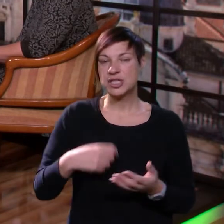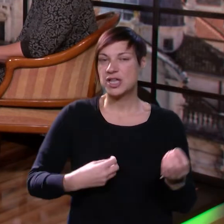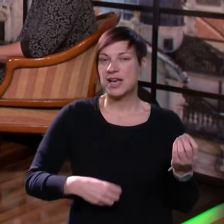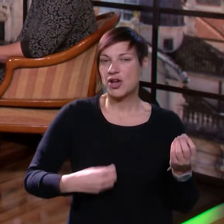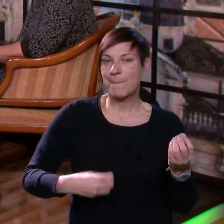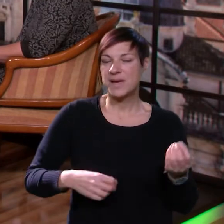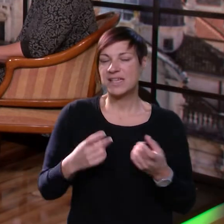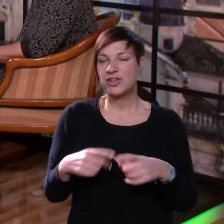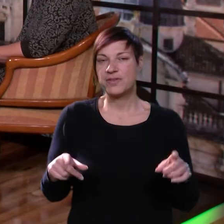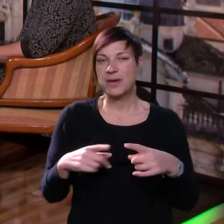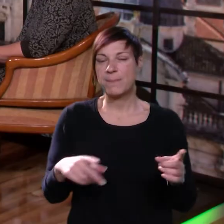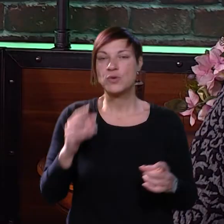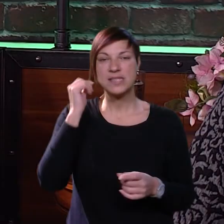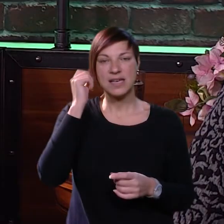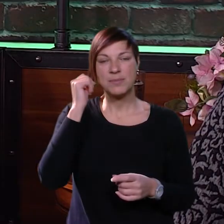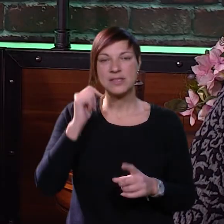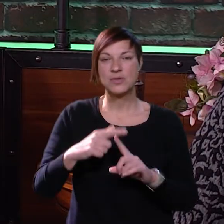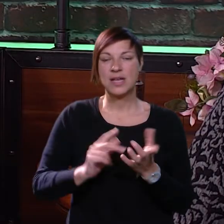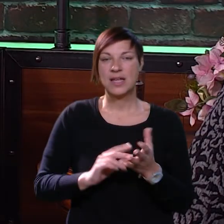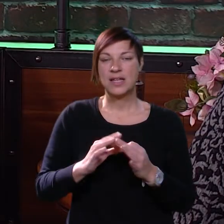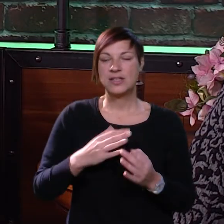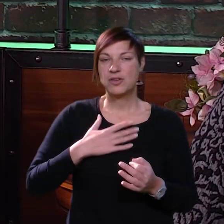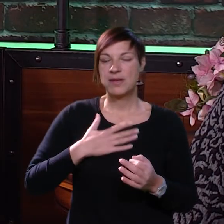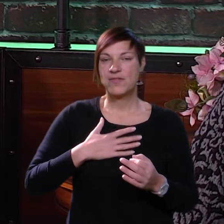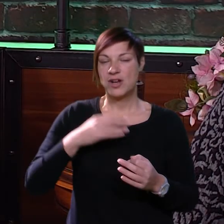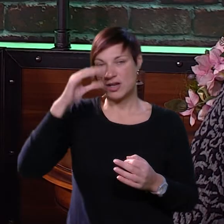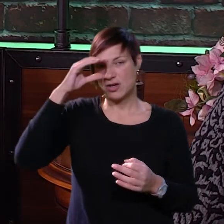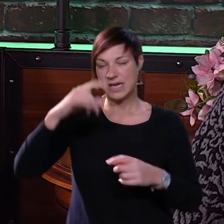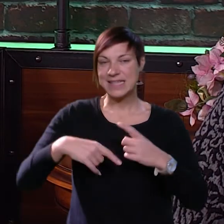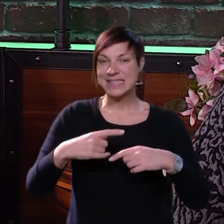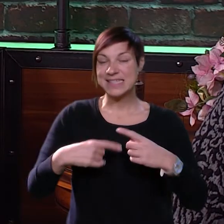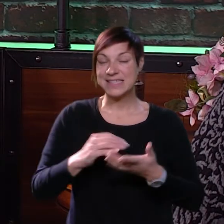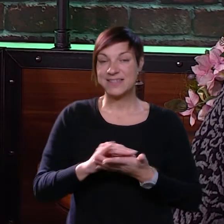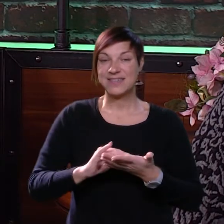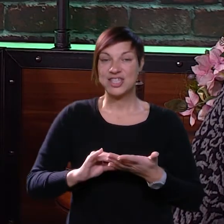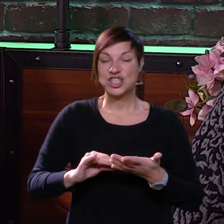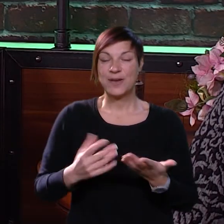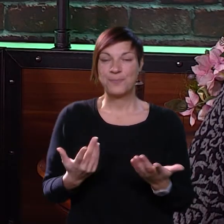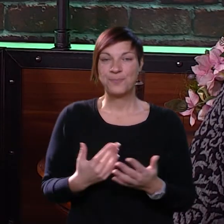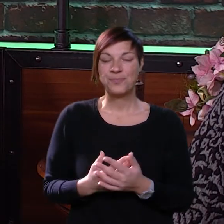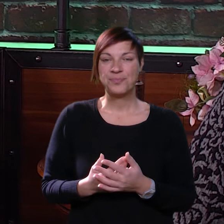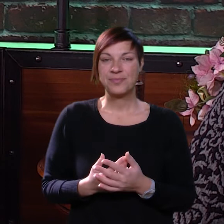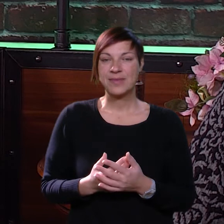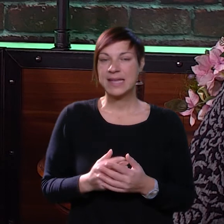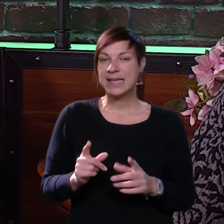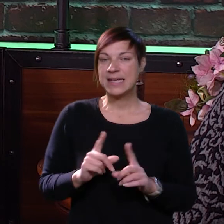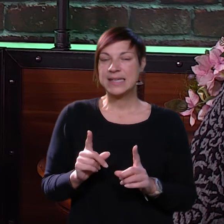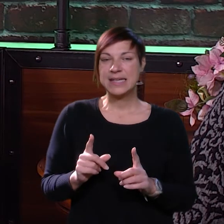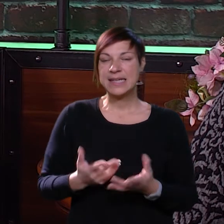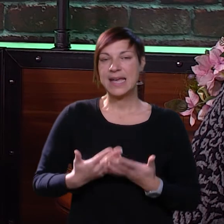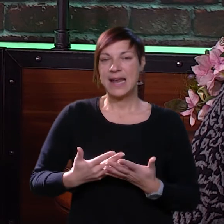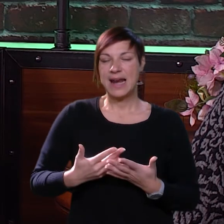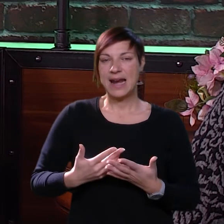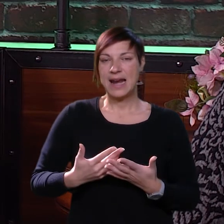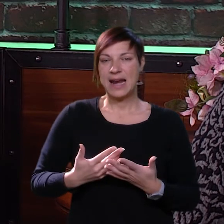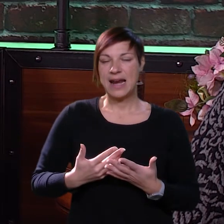ne znam, o bendovima, muzikama, curama. Toma je još uvijek volio gledati srtiće, ono, realno. I onda nije